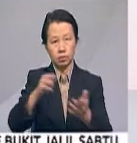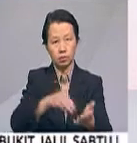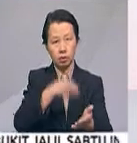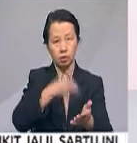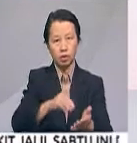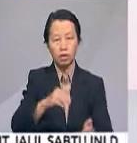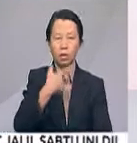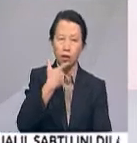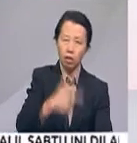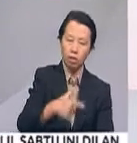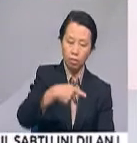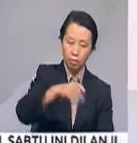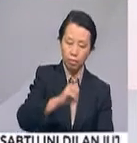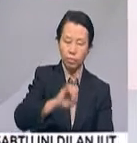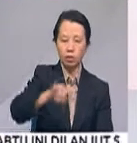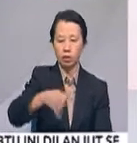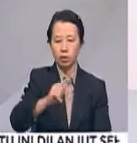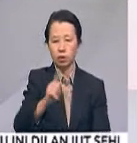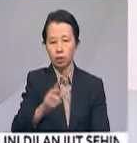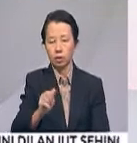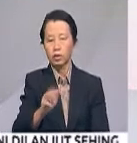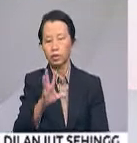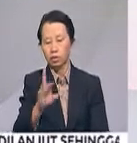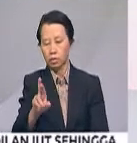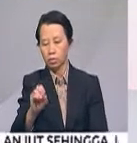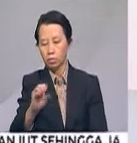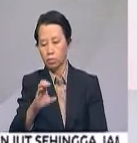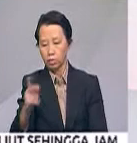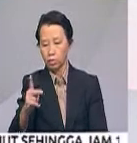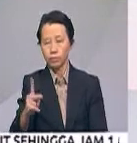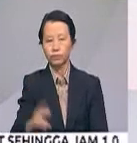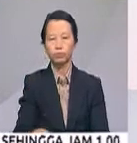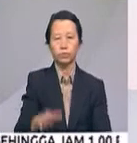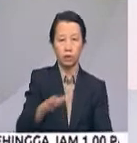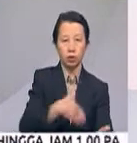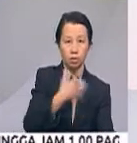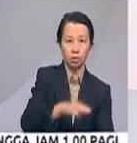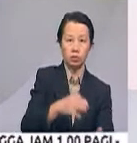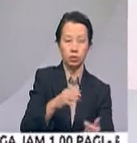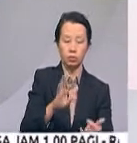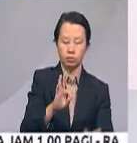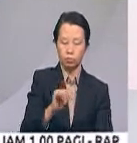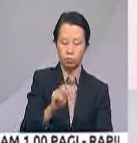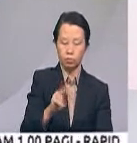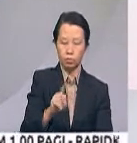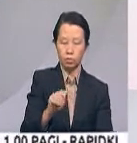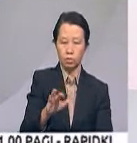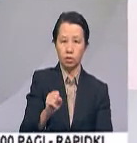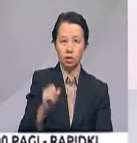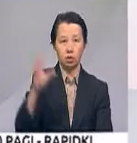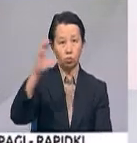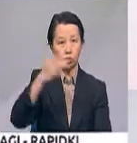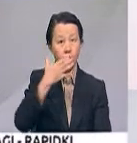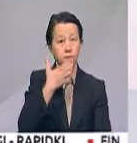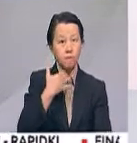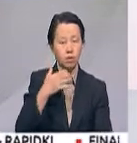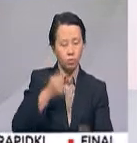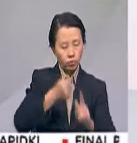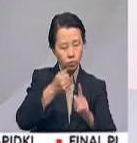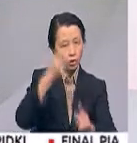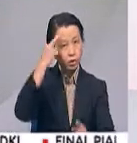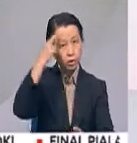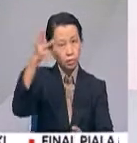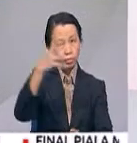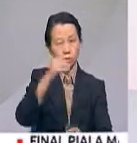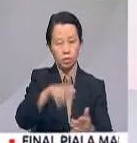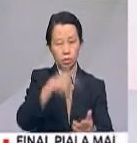antaranya klasikal, pop, jazz dan rock. Antara lagu yang bakal dipersembahkan ialah Fantasia Bulan Madu, Memburu Rindu dan